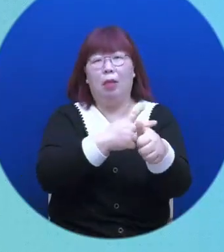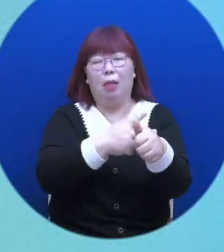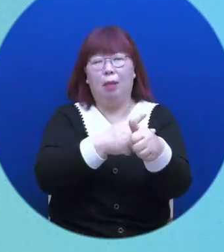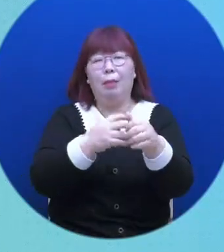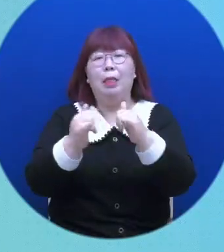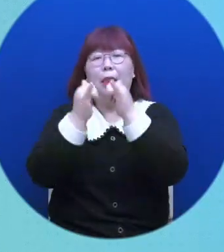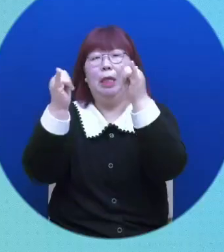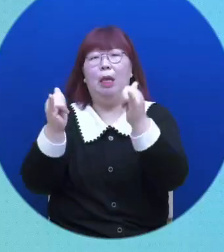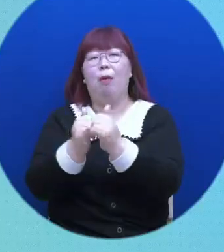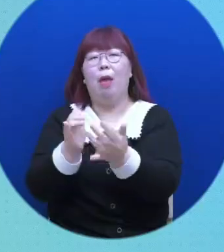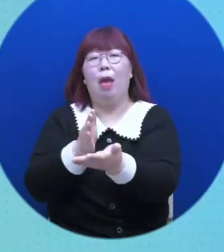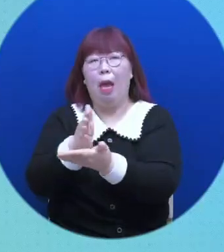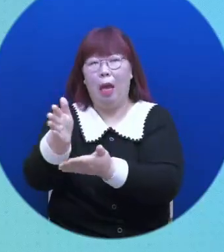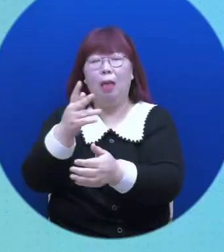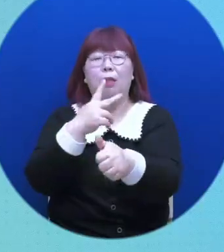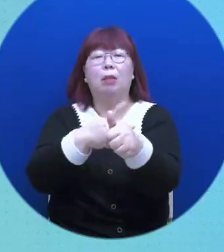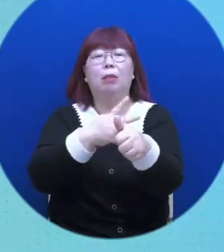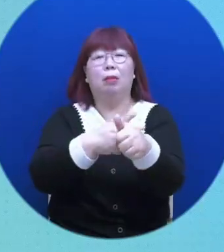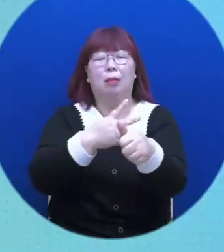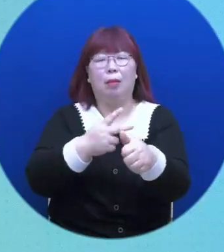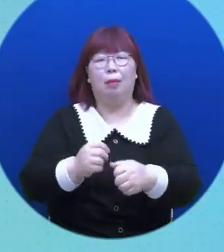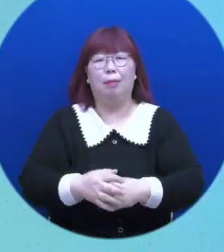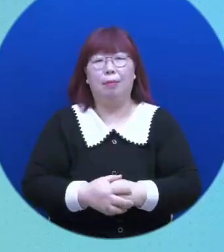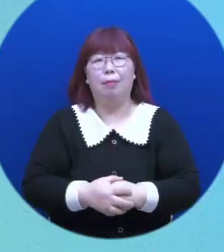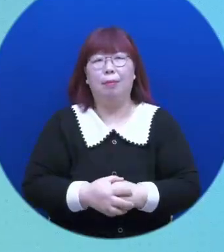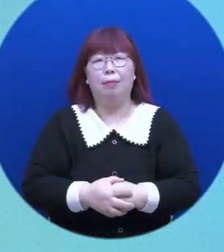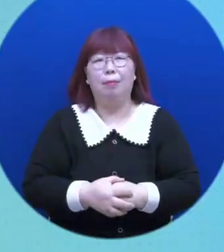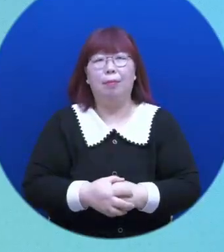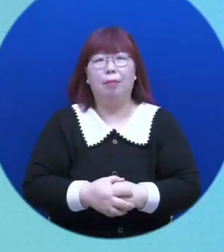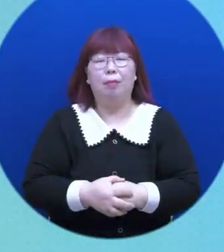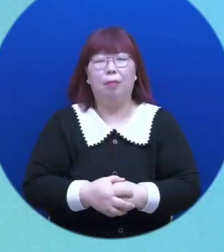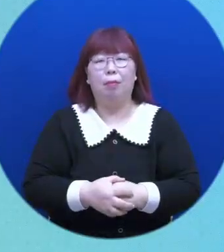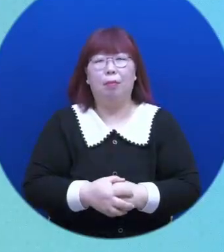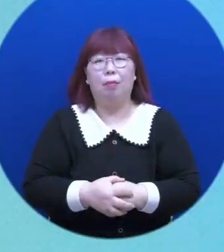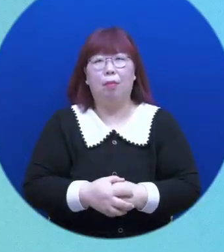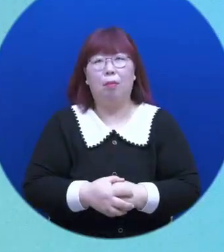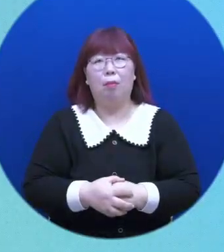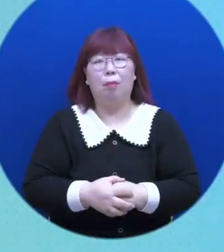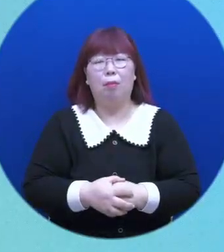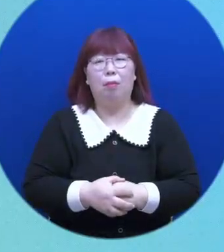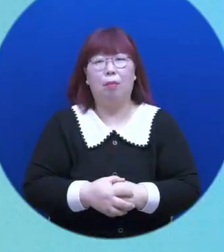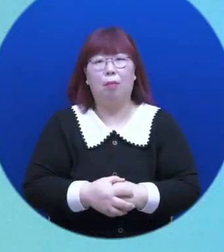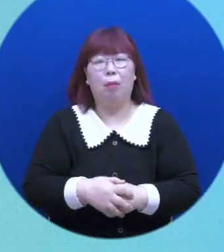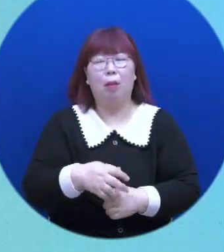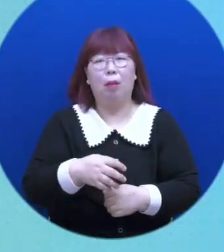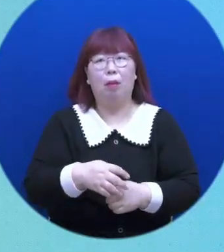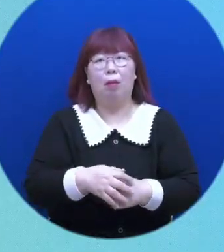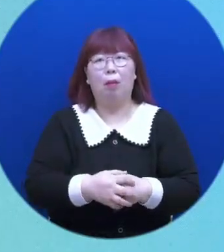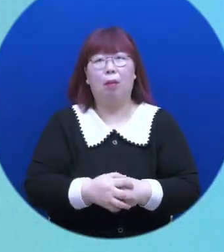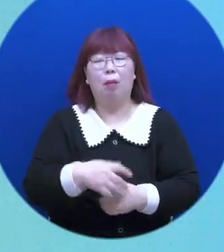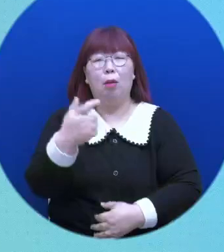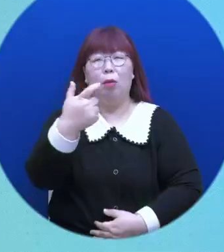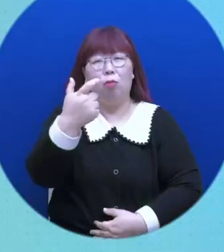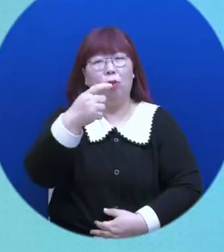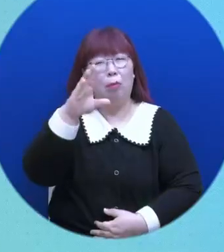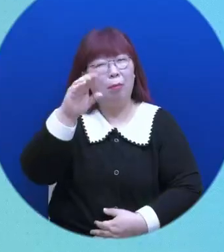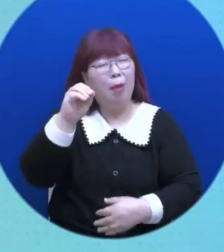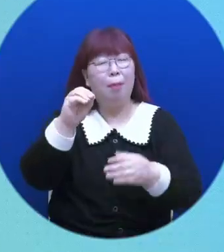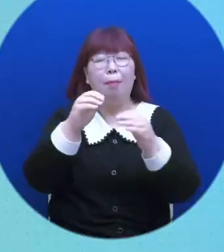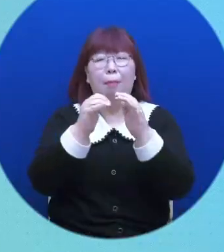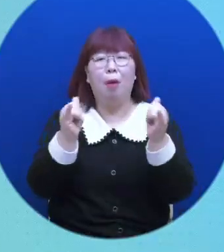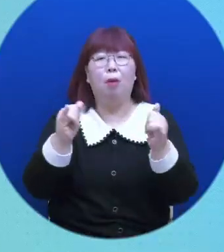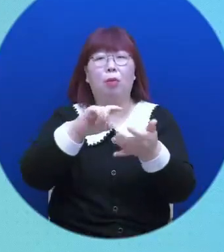사회학 교수님이십니다. 이분이 거의 60여만 명을